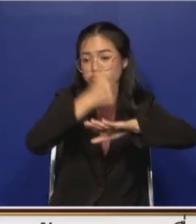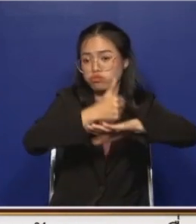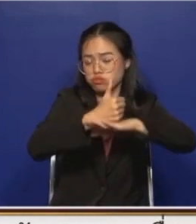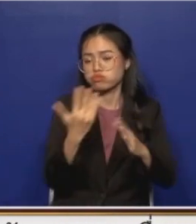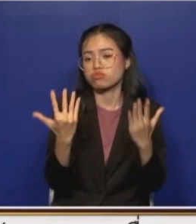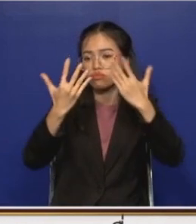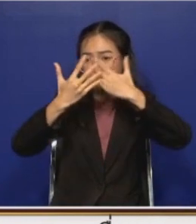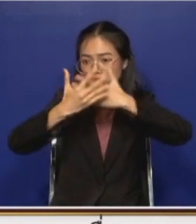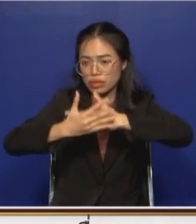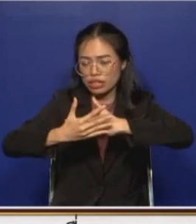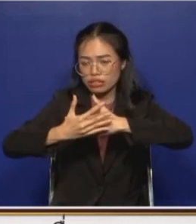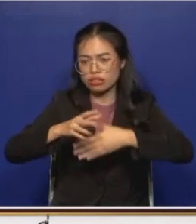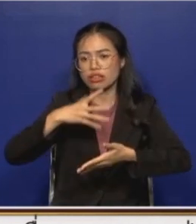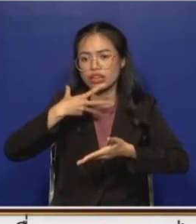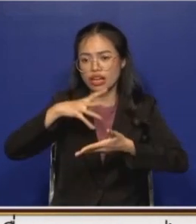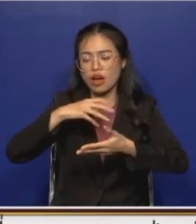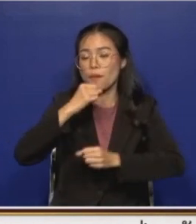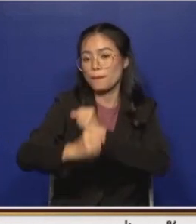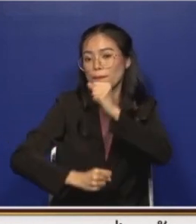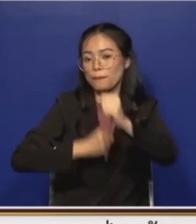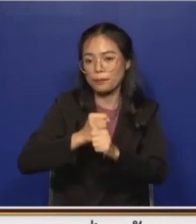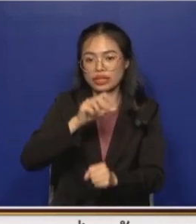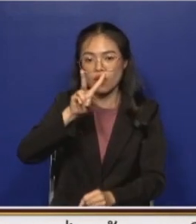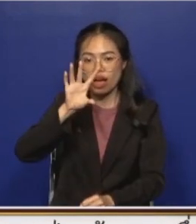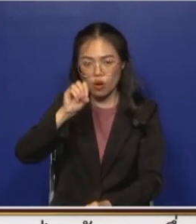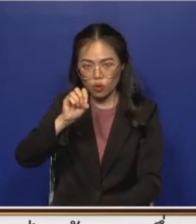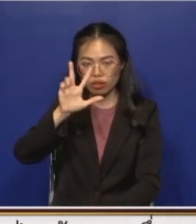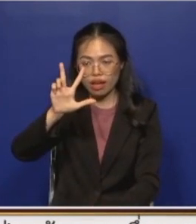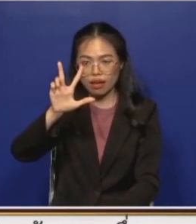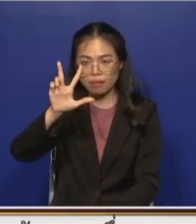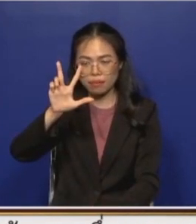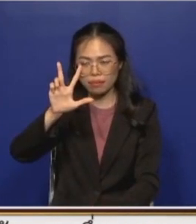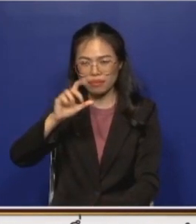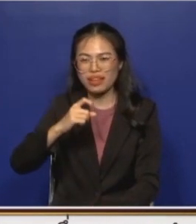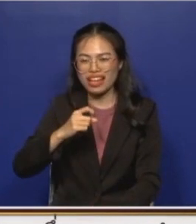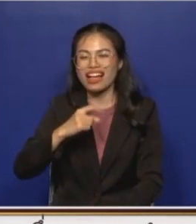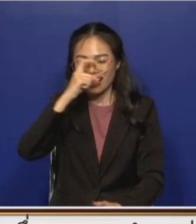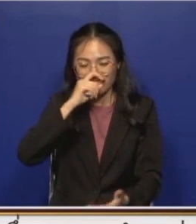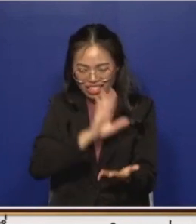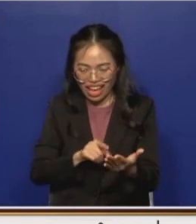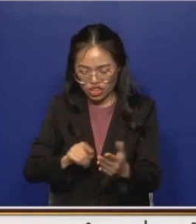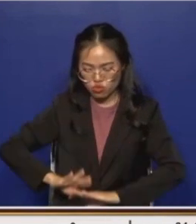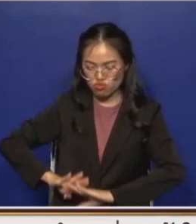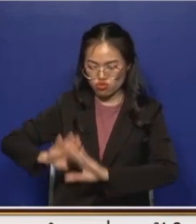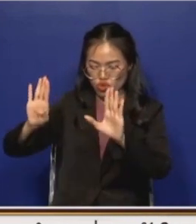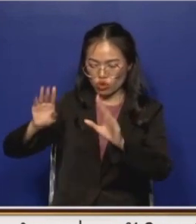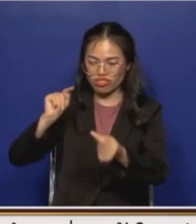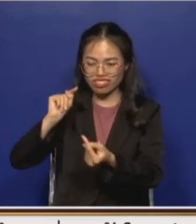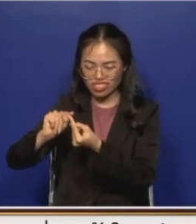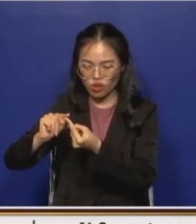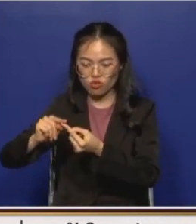ในปี63นะเราถูกตัดสิทธิพิเศษทางการค้าหรือเรียกง่ายๆว่า GSP น